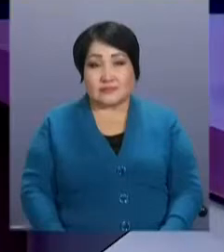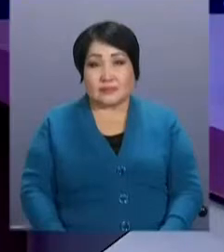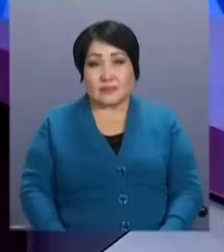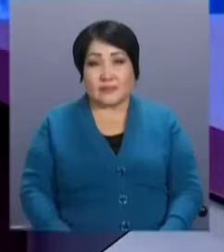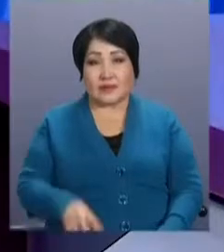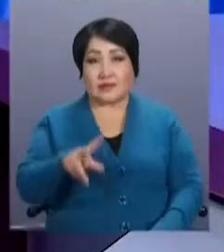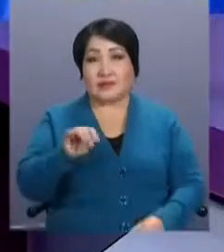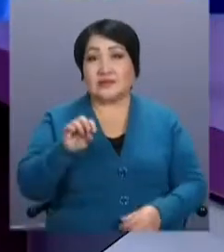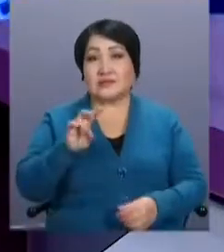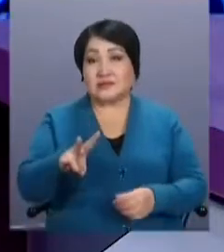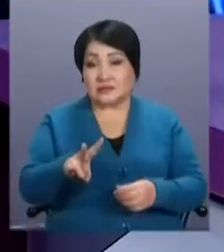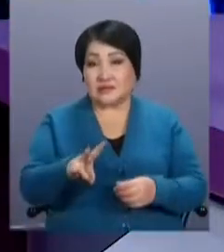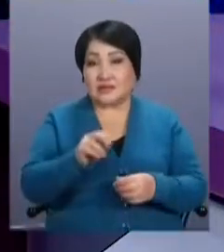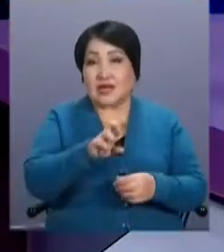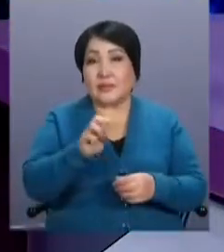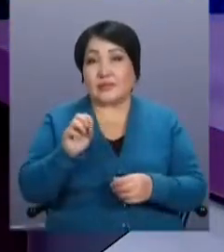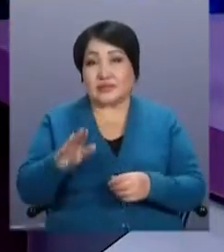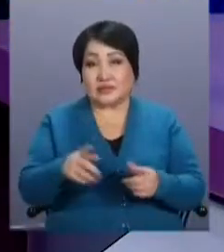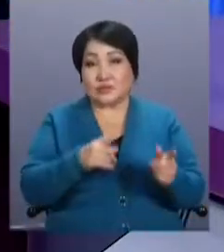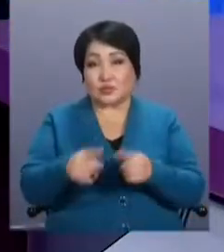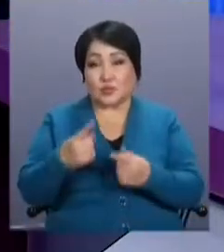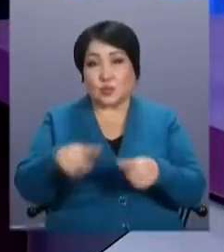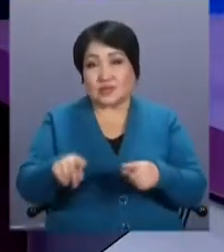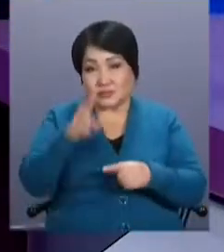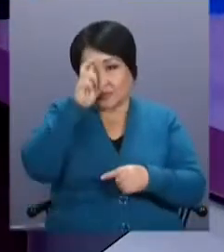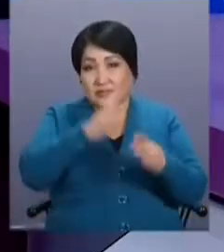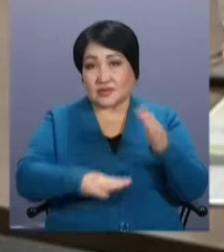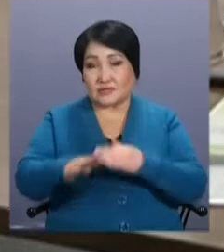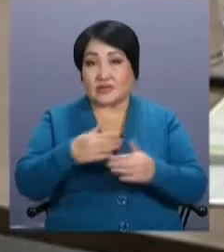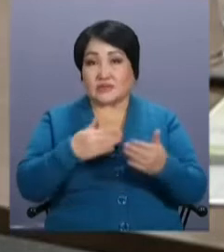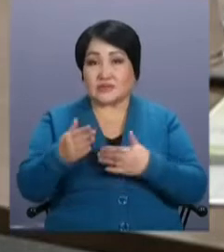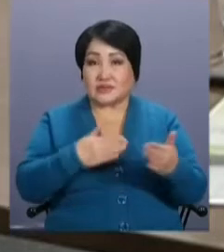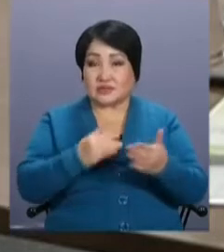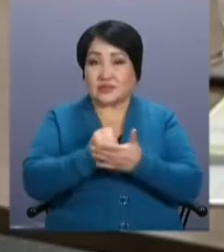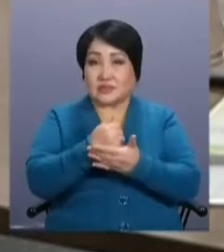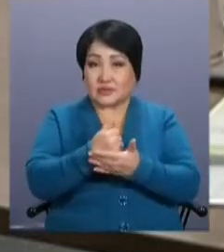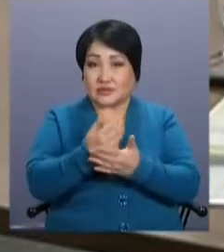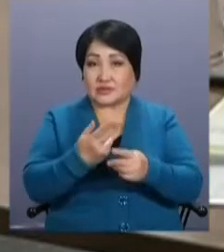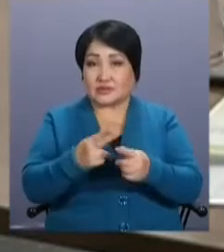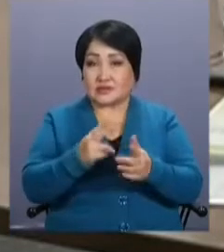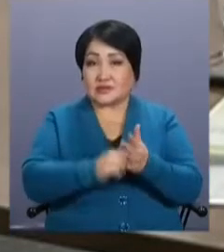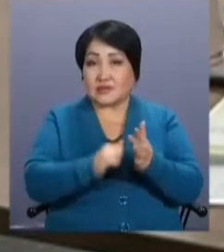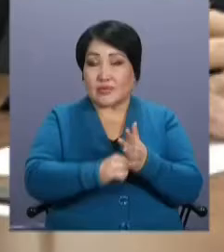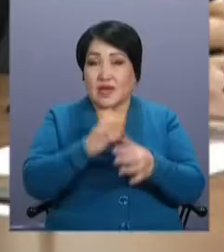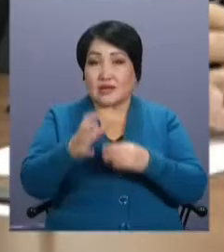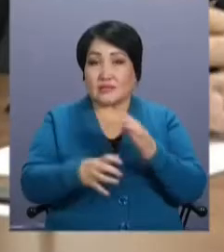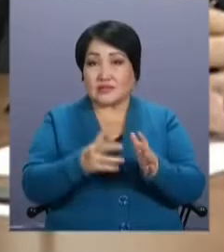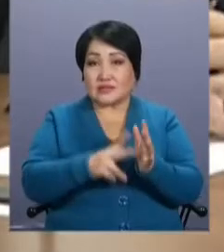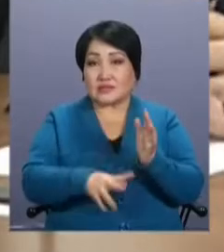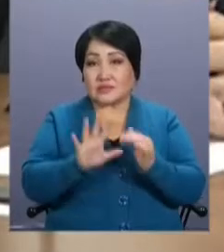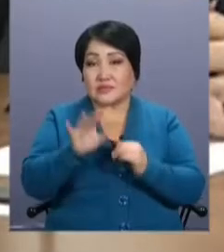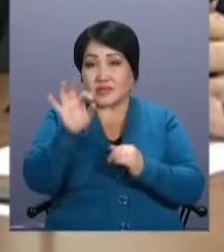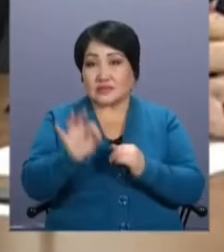Латын әліпбиіне көшу өзге мемлекеттермен қарым-қатынасты бекіте түседі. Себебі әлемнің 80% яки 4 миллиардтан астам